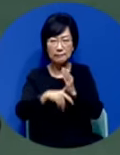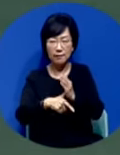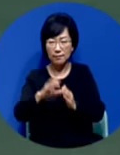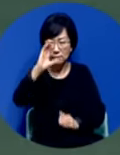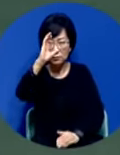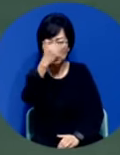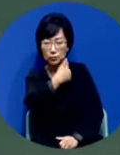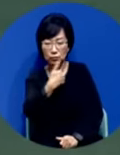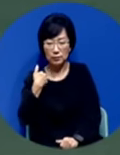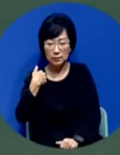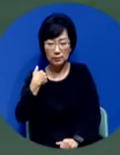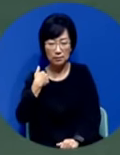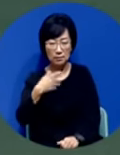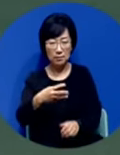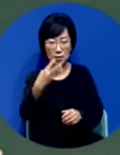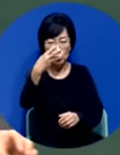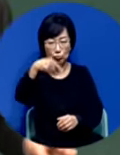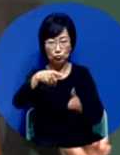선고 내리잖아요.